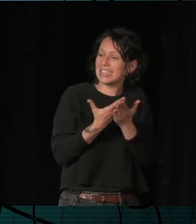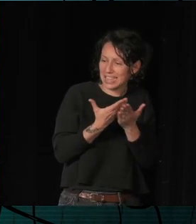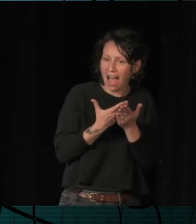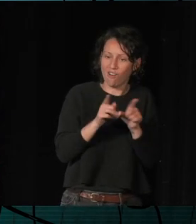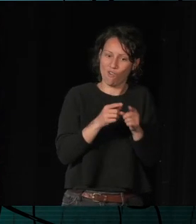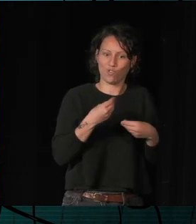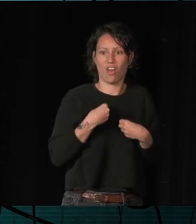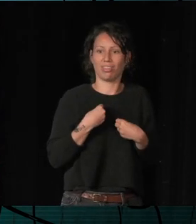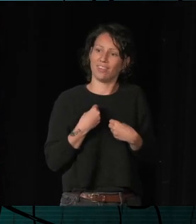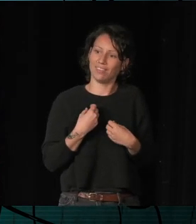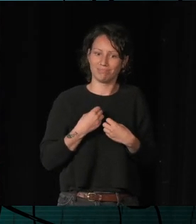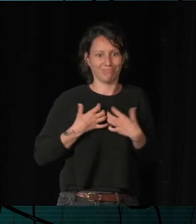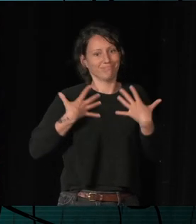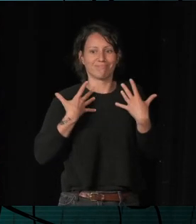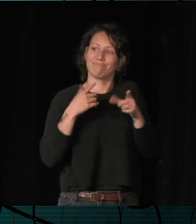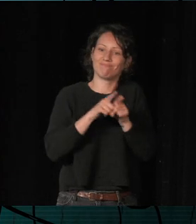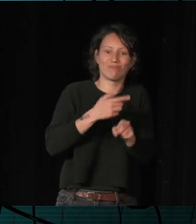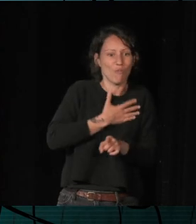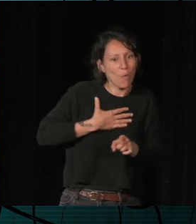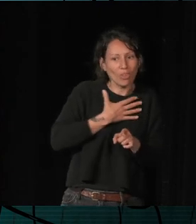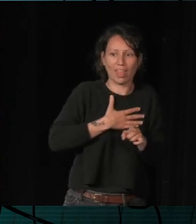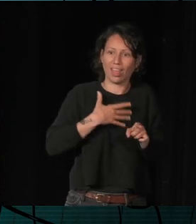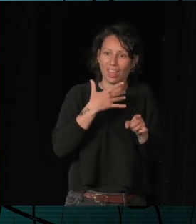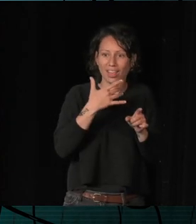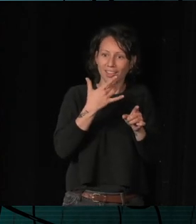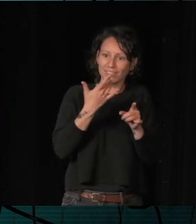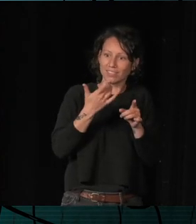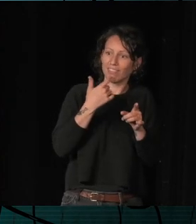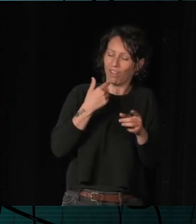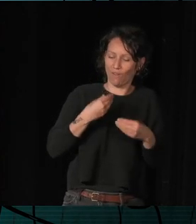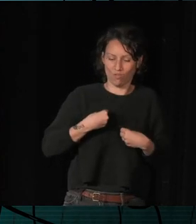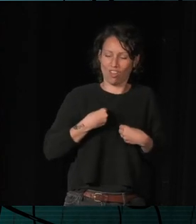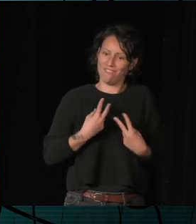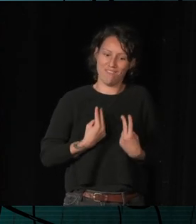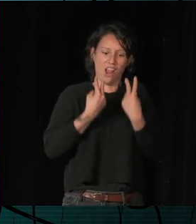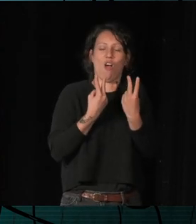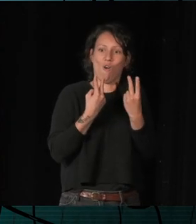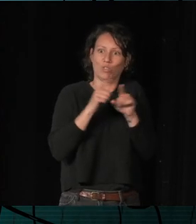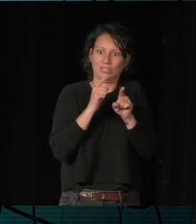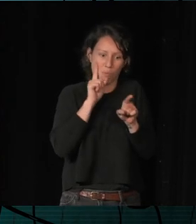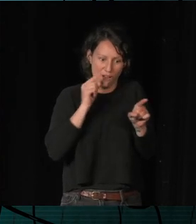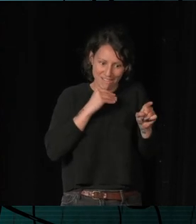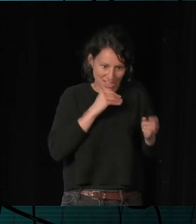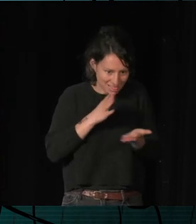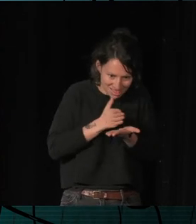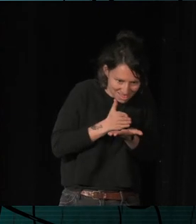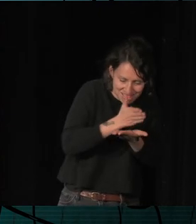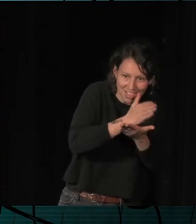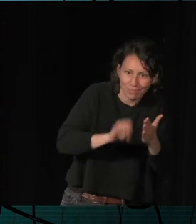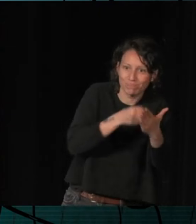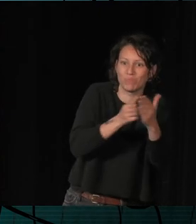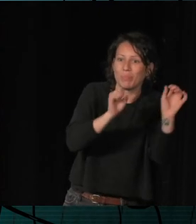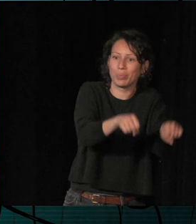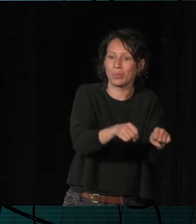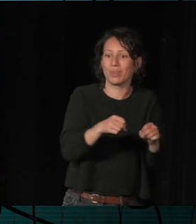flatter voilà, des sens plus directs, de fantaisie de puissance, de gratification rapide, etc. Voilà, on comprend bien dans